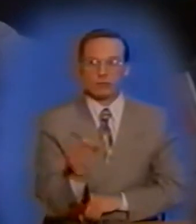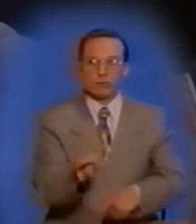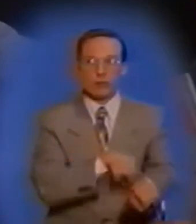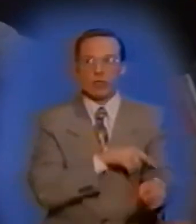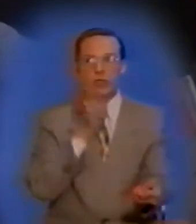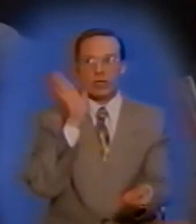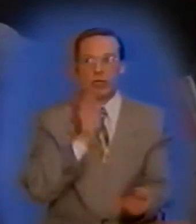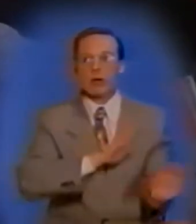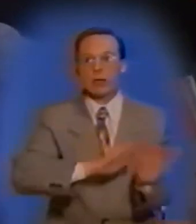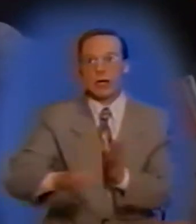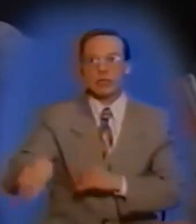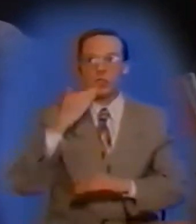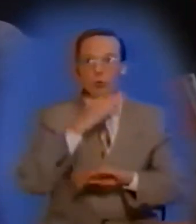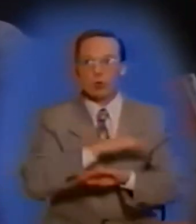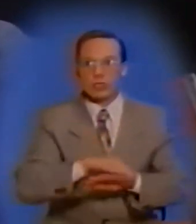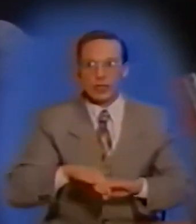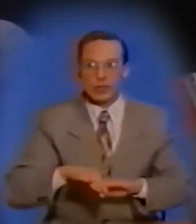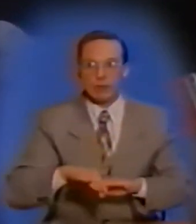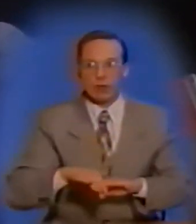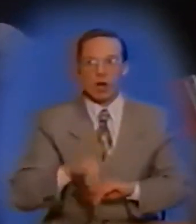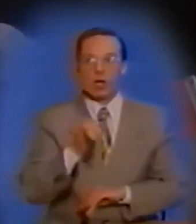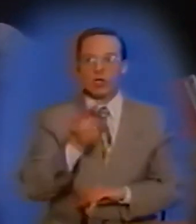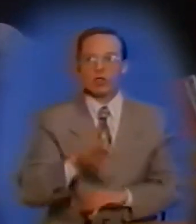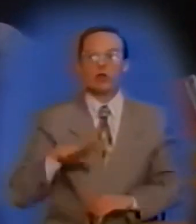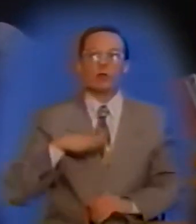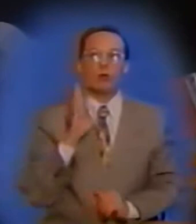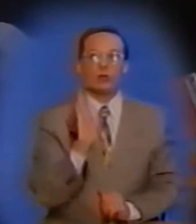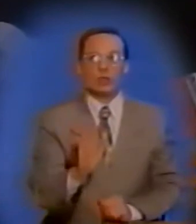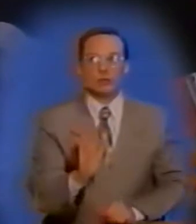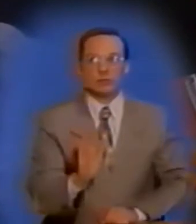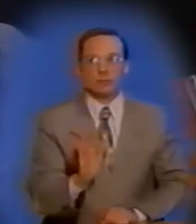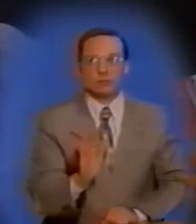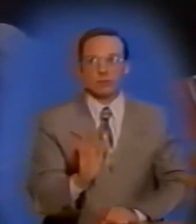ilgą laiką praleisti užsienį ir būti ir